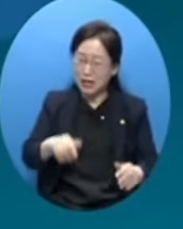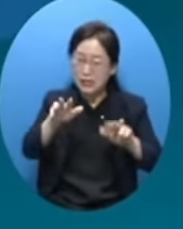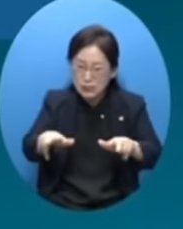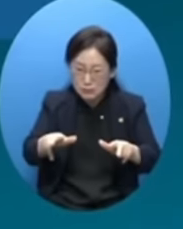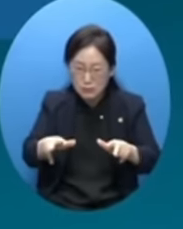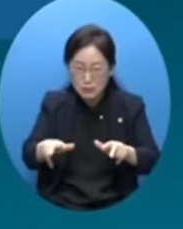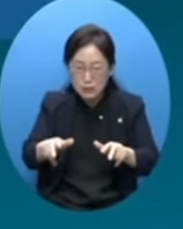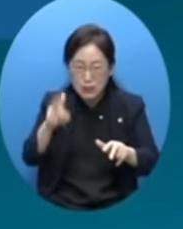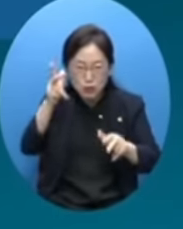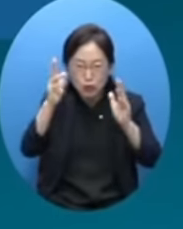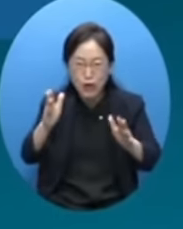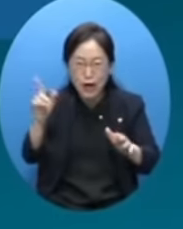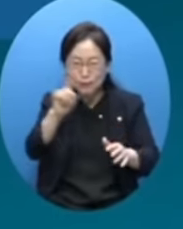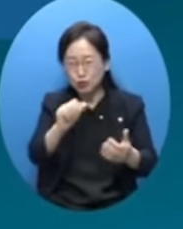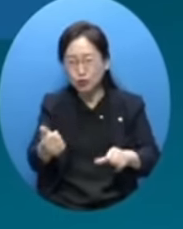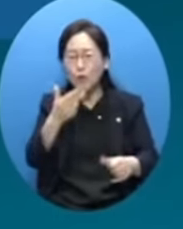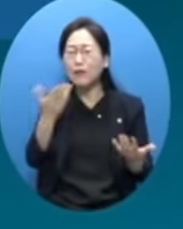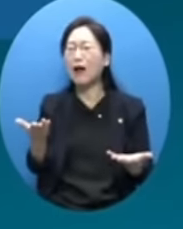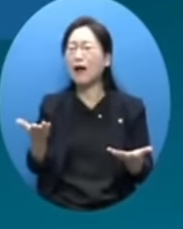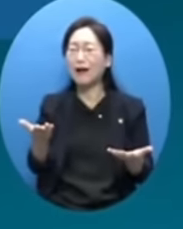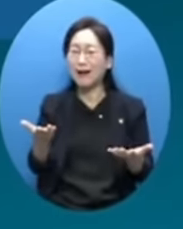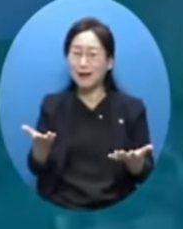돌아가셨어.